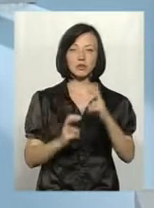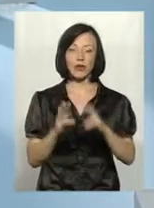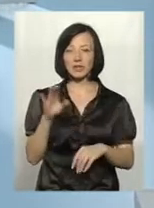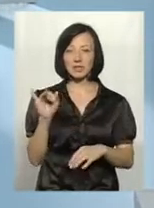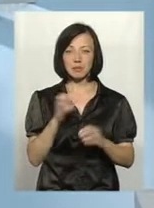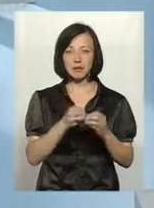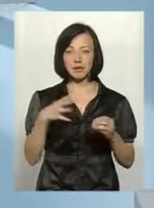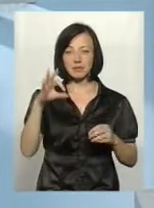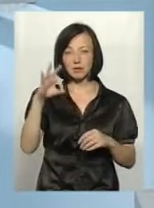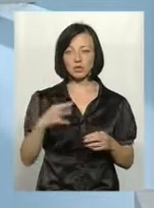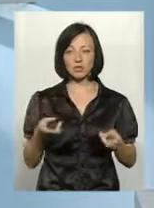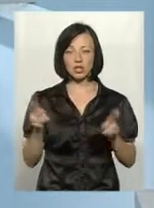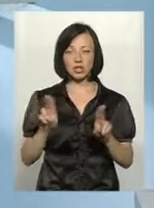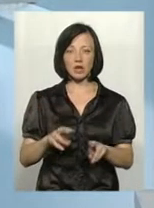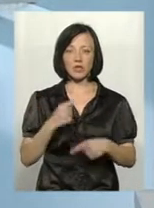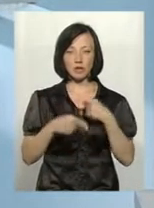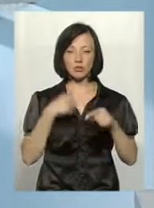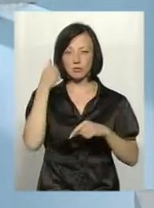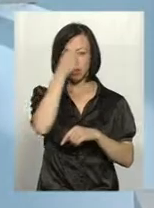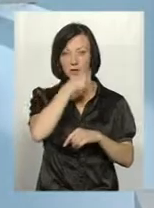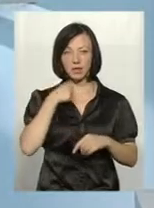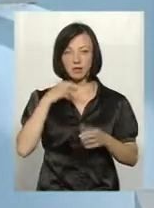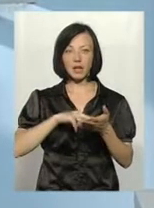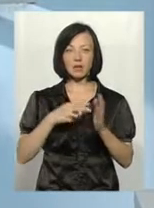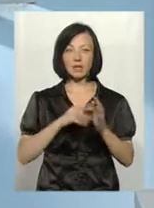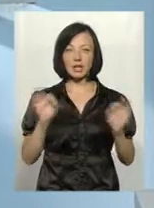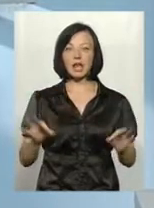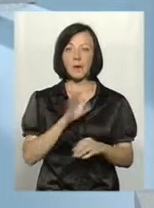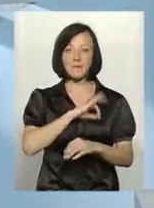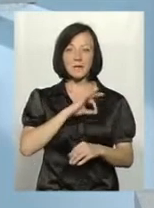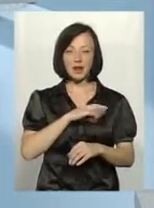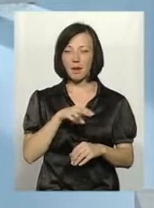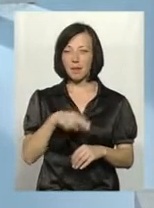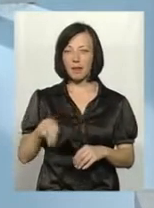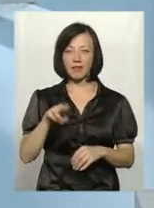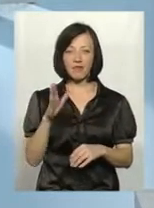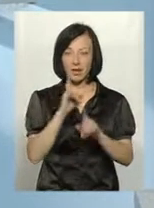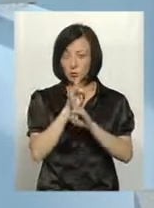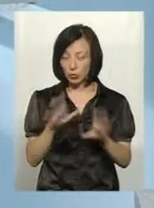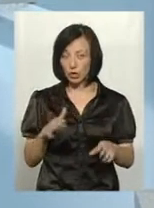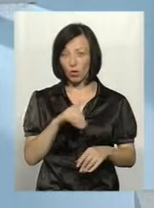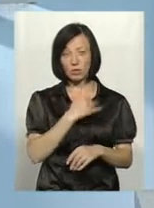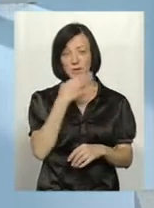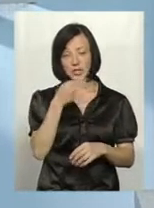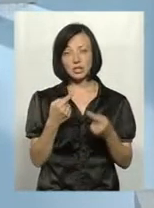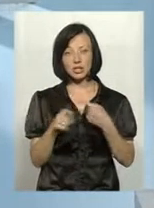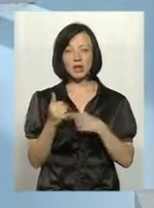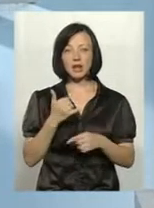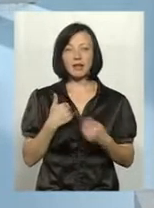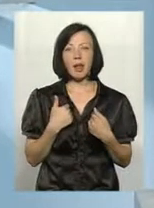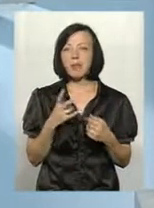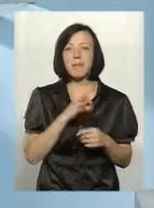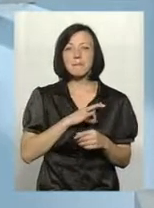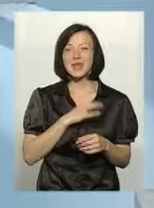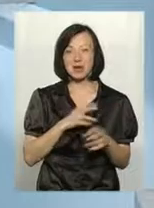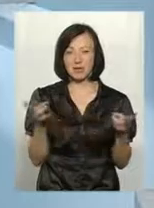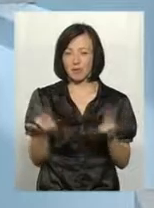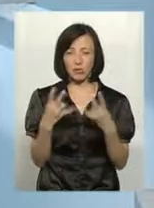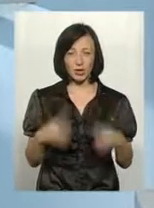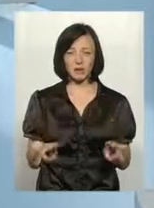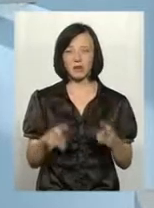тільки 15% нам лишають, на наступний рік взагалі планується, що ніякої пільги по ПДВ не буде. Але я хочу сказати інше, нам не пільги потрібні. Справа в тому,